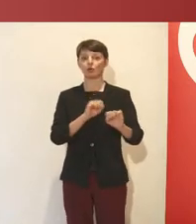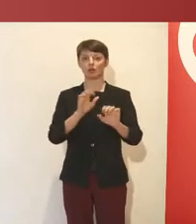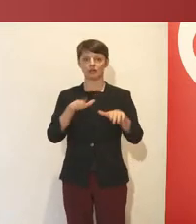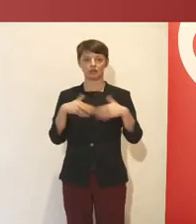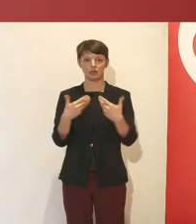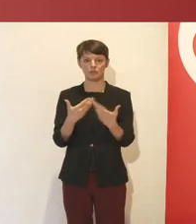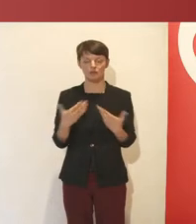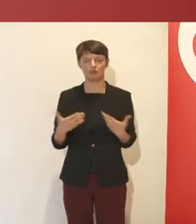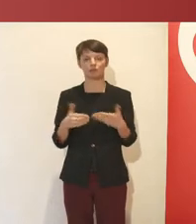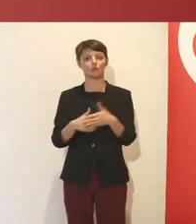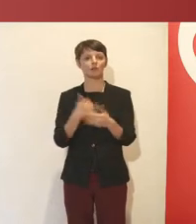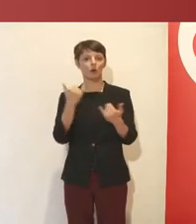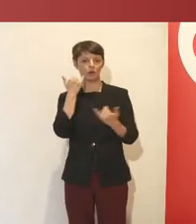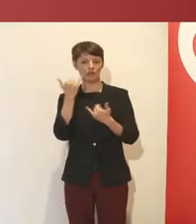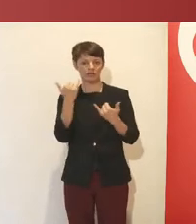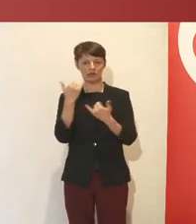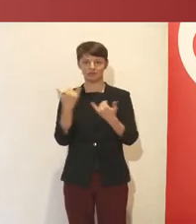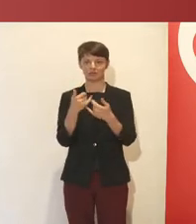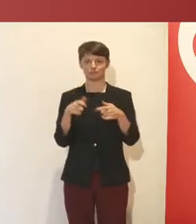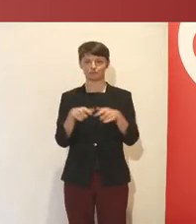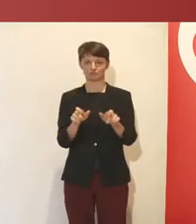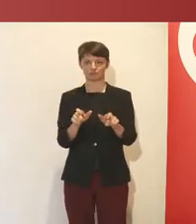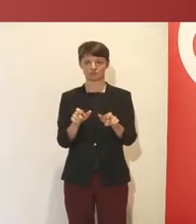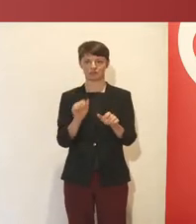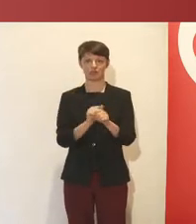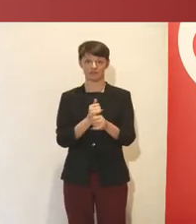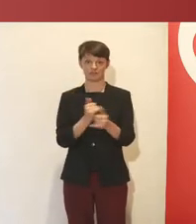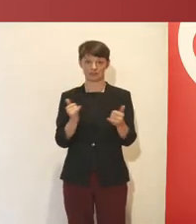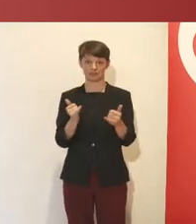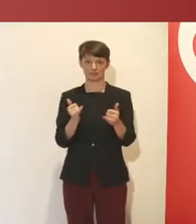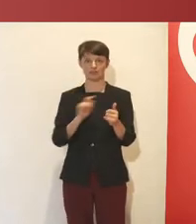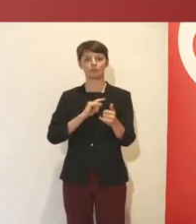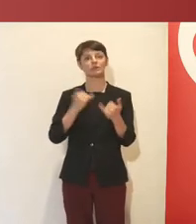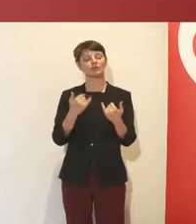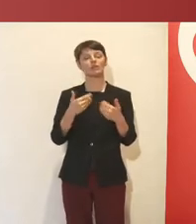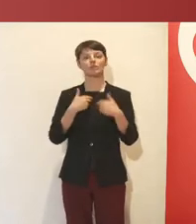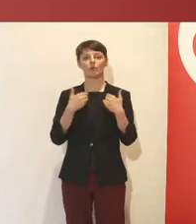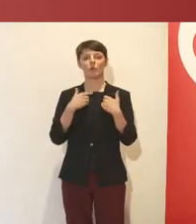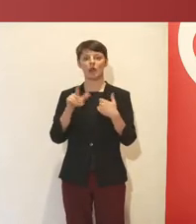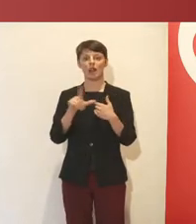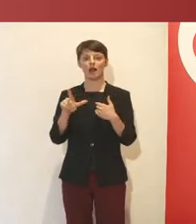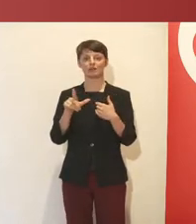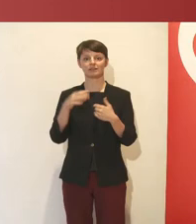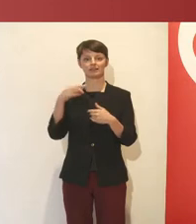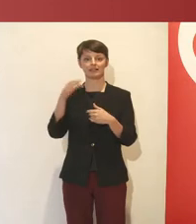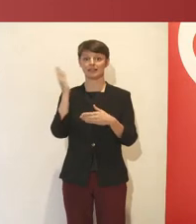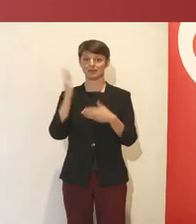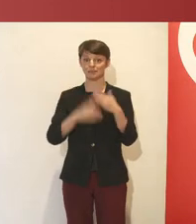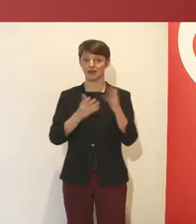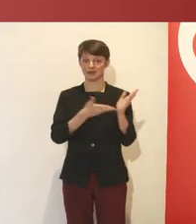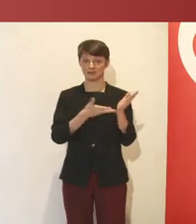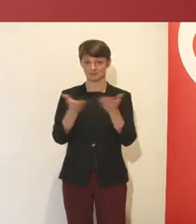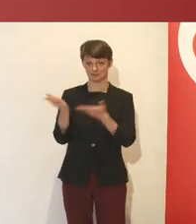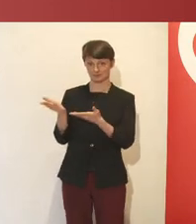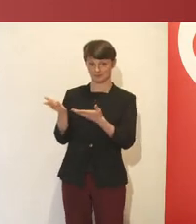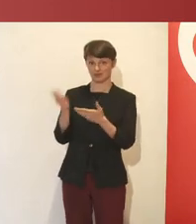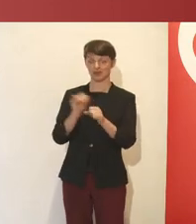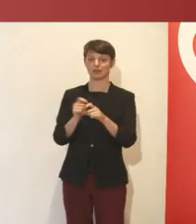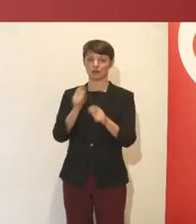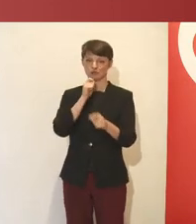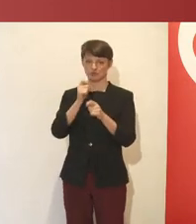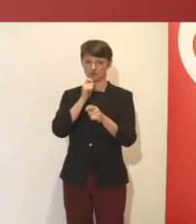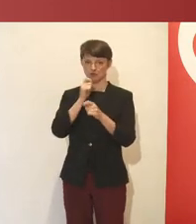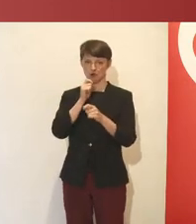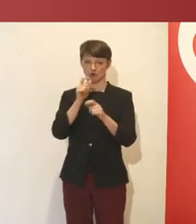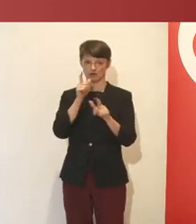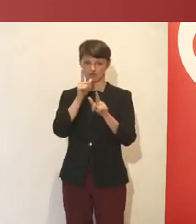ideen wie man dem entgegentreten kann und ich freue mich lars klingbeil jetzt die bühne zu überlassen der den talk mit den beiden